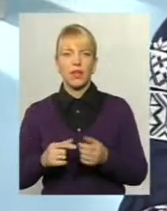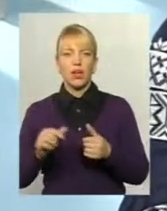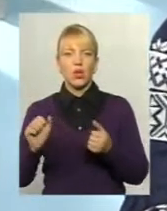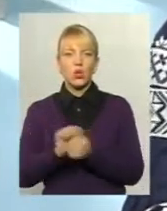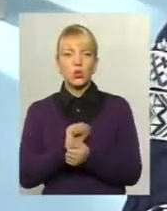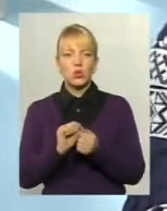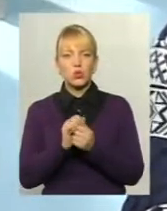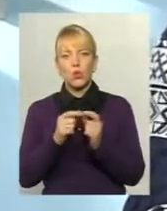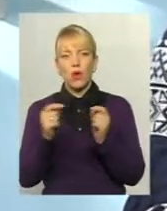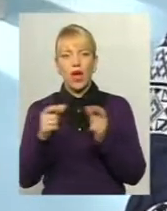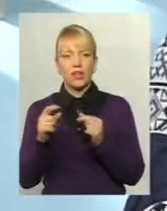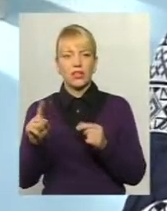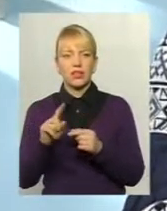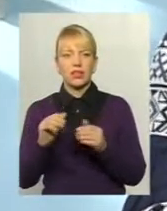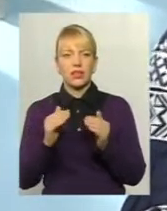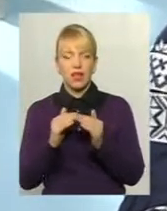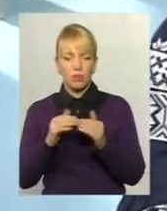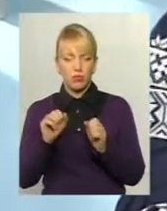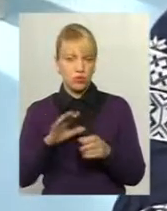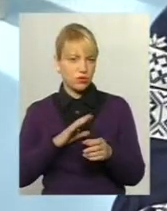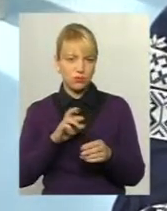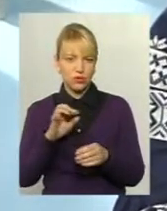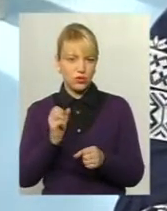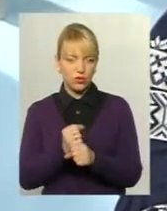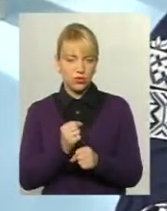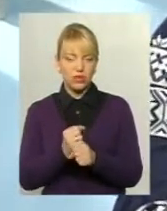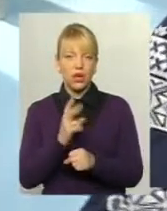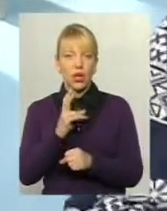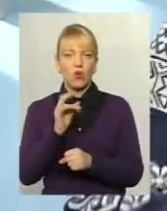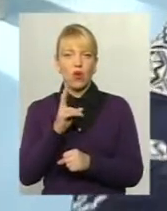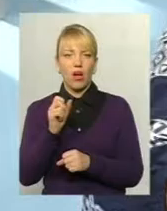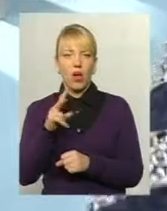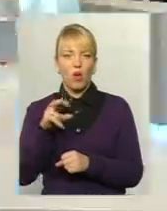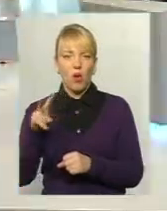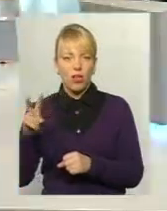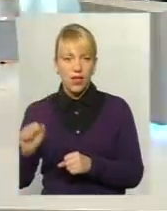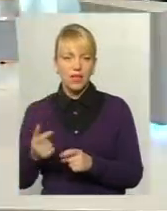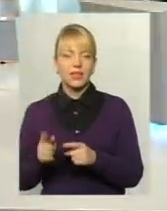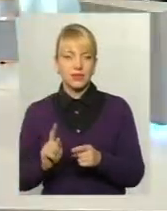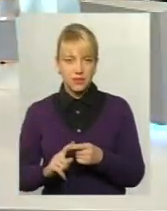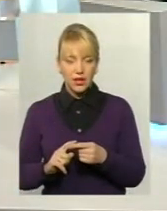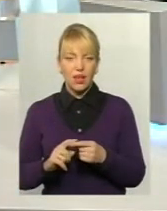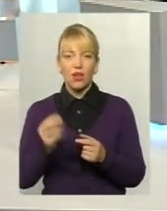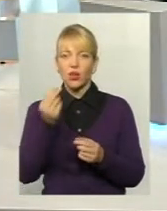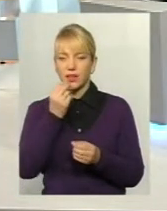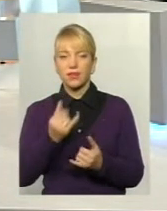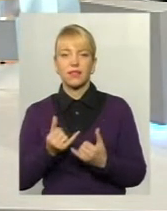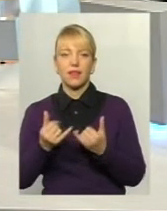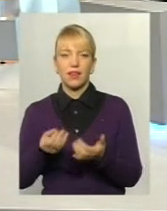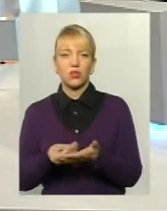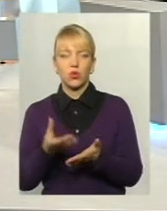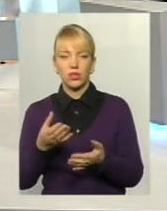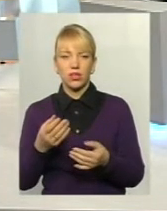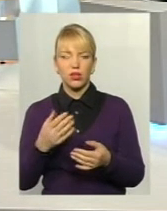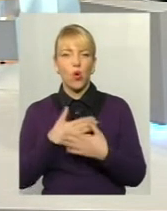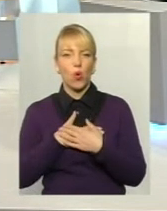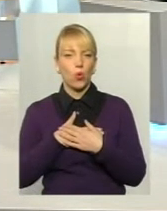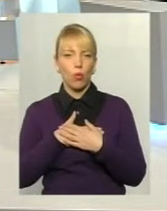сухарики, які можна вдома в печі насушити, привозить кока-колу, і це гостинці для дорогих, любих